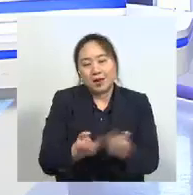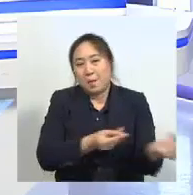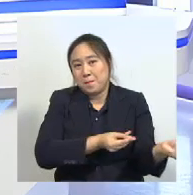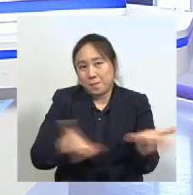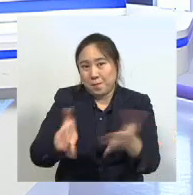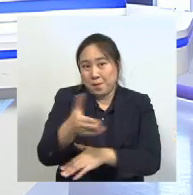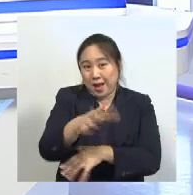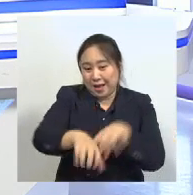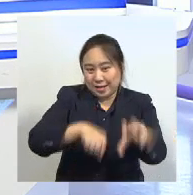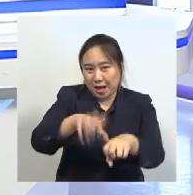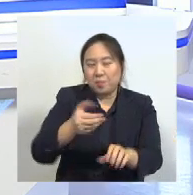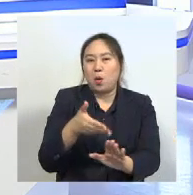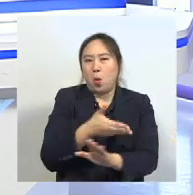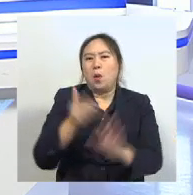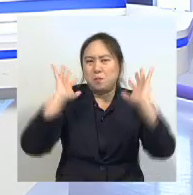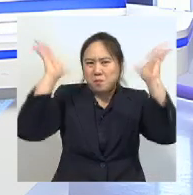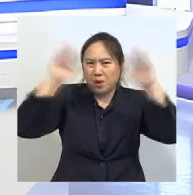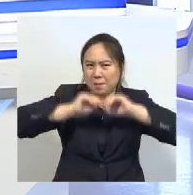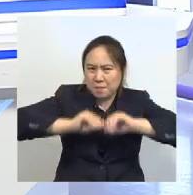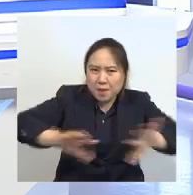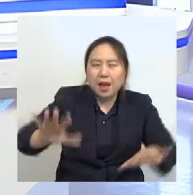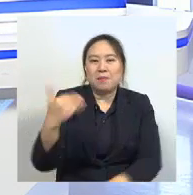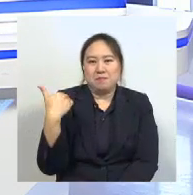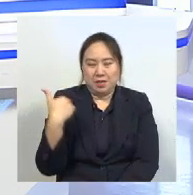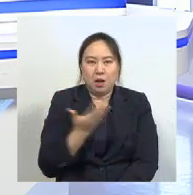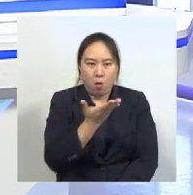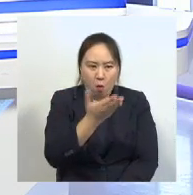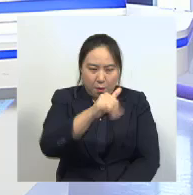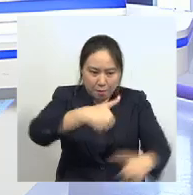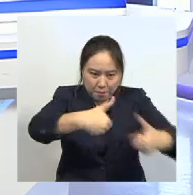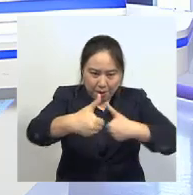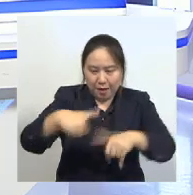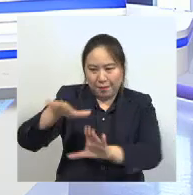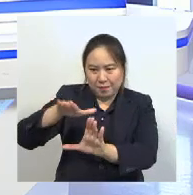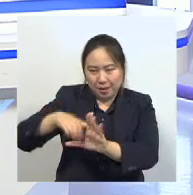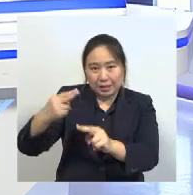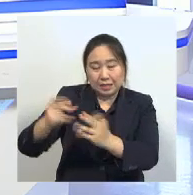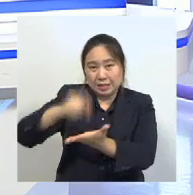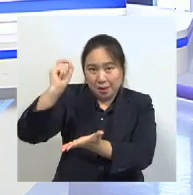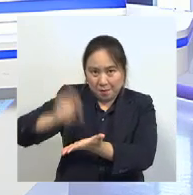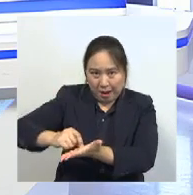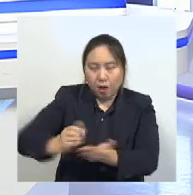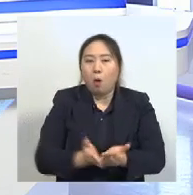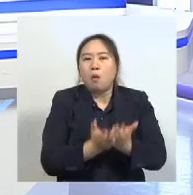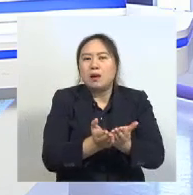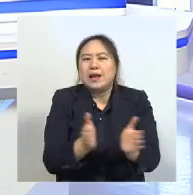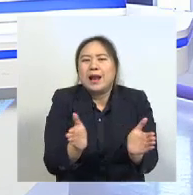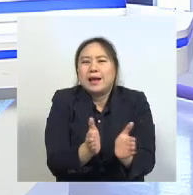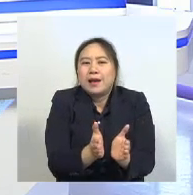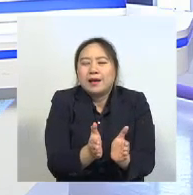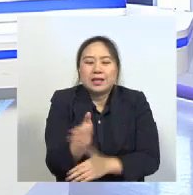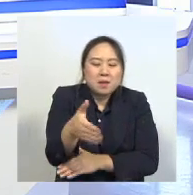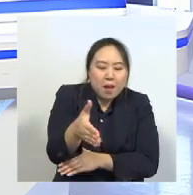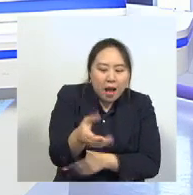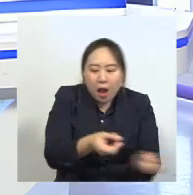แน่นอนก่อนหน้านี้เราประชาสัมพันธ์กันอย่างต่อเนื่องเรื่องของการเปิดให้ลงทะเบียนสำหรับประมงพื้นบ้านหรือว่าเรือประมงขนาดเล็กนะคะ